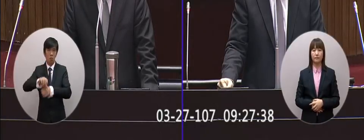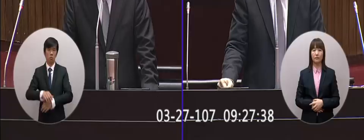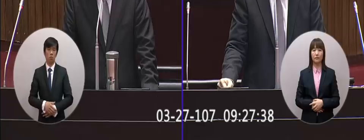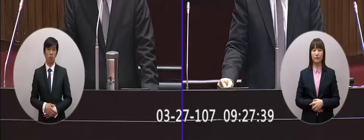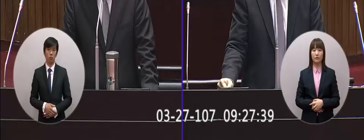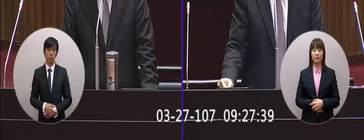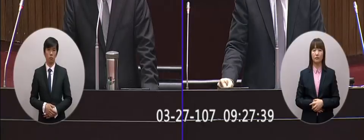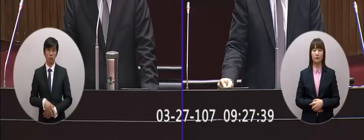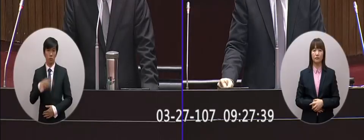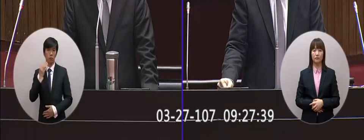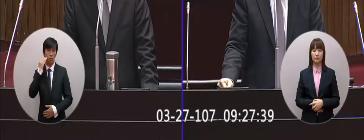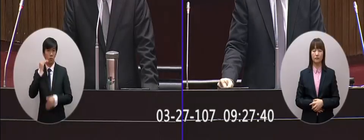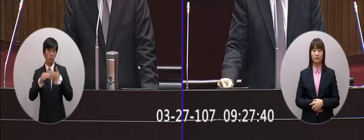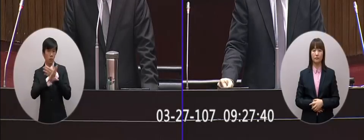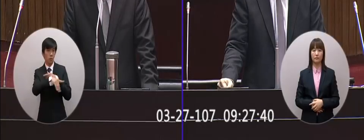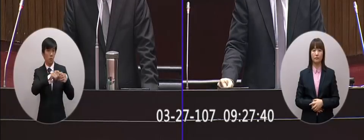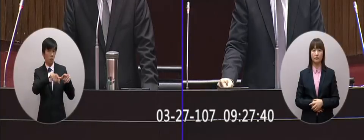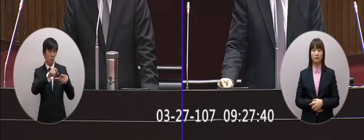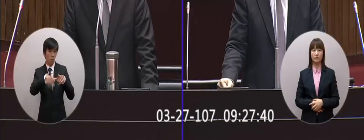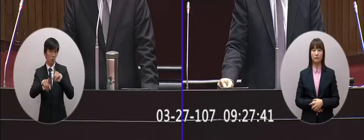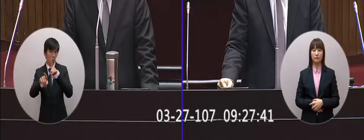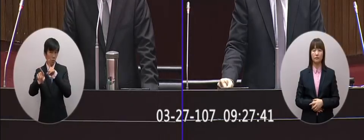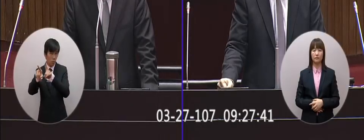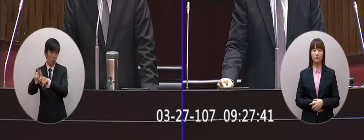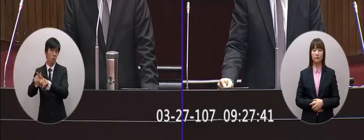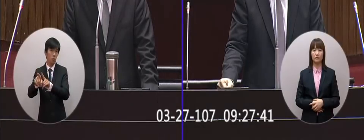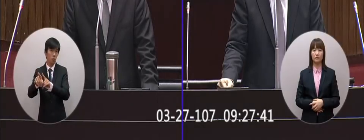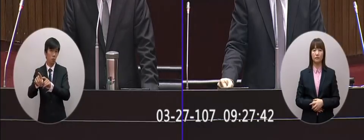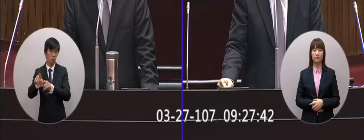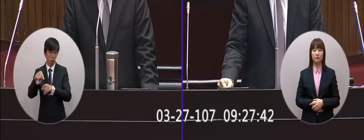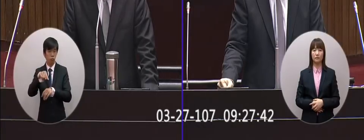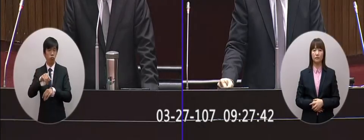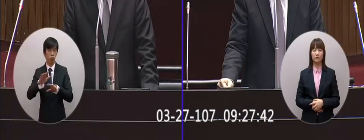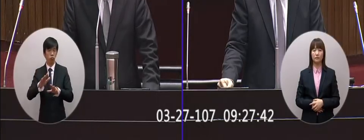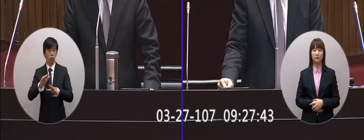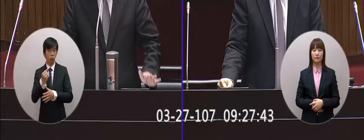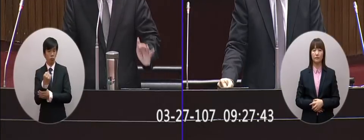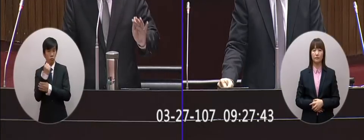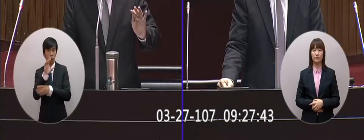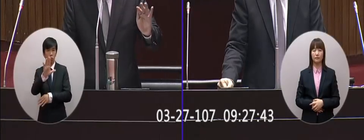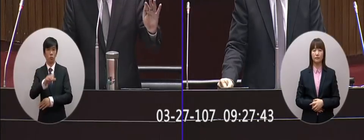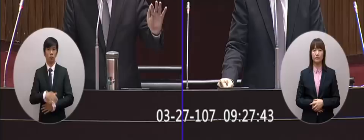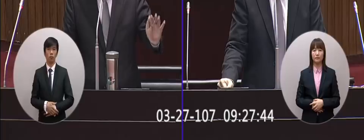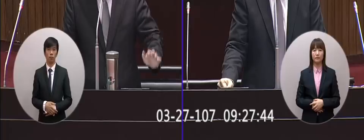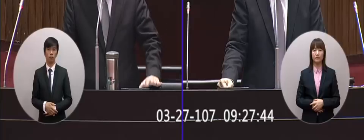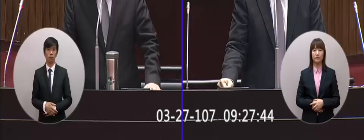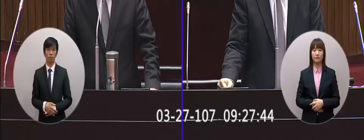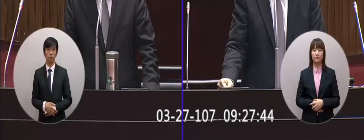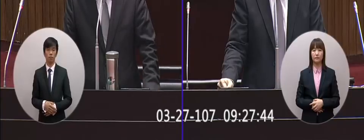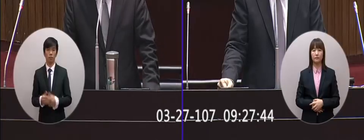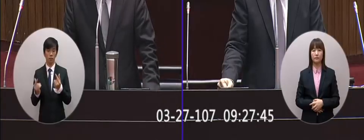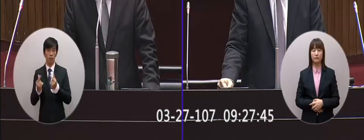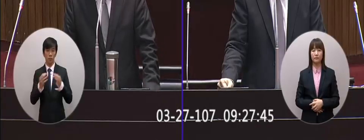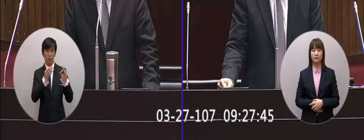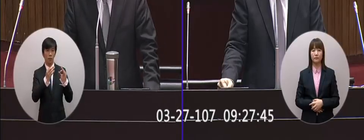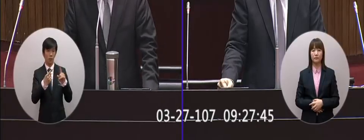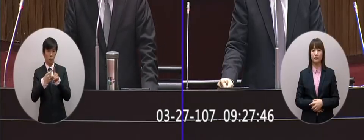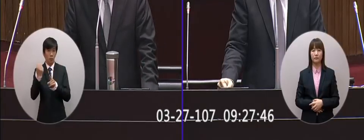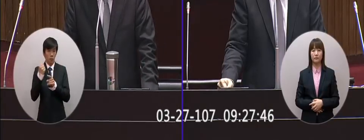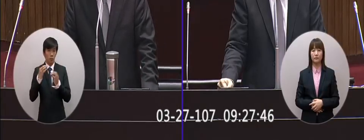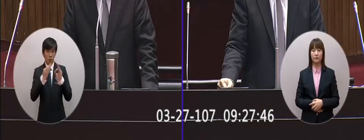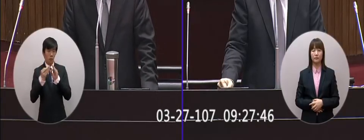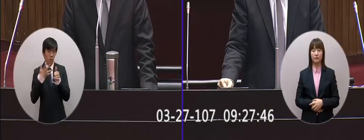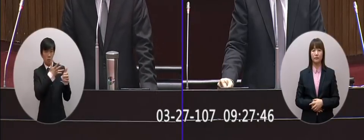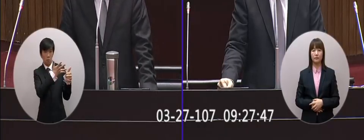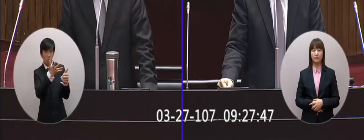人企业的跟进也算相当正面。包括各种人力银行的调查，有调查